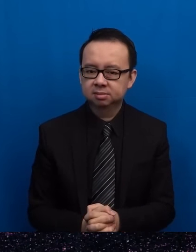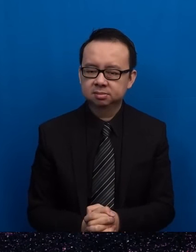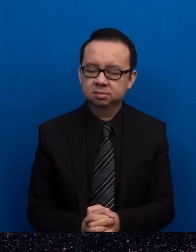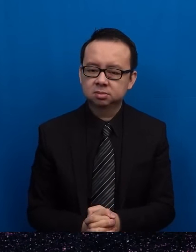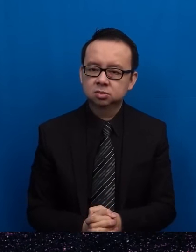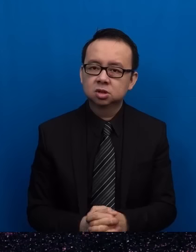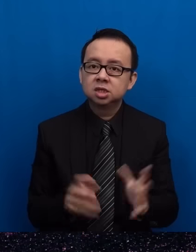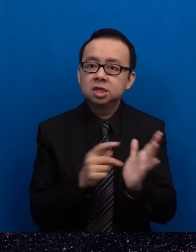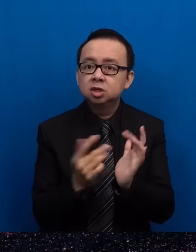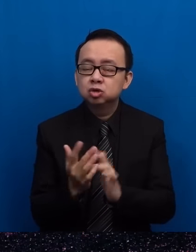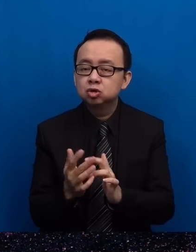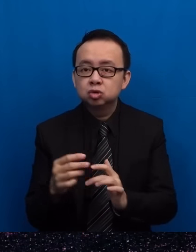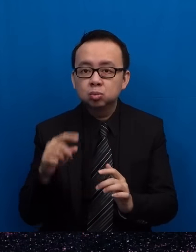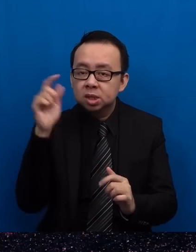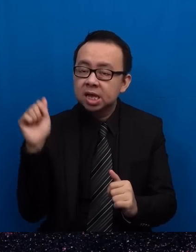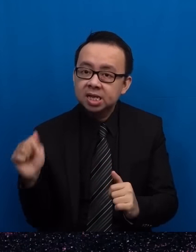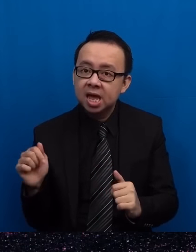kecil membawa